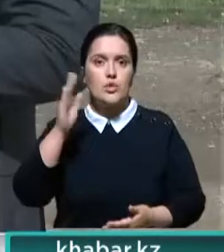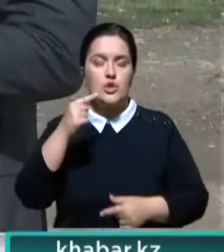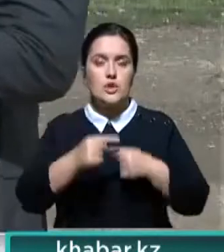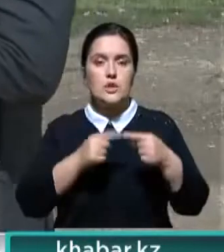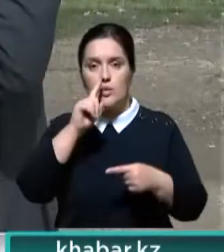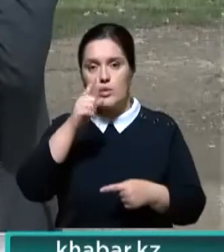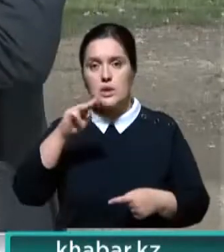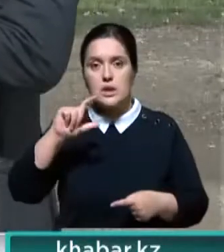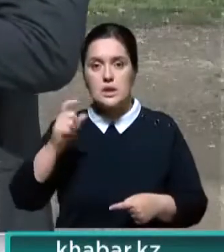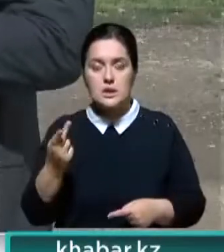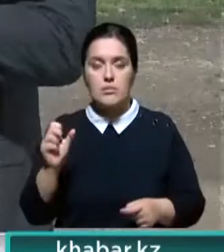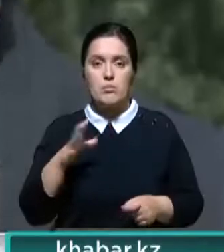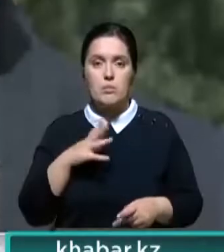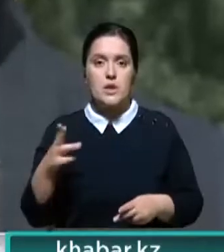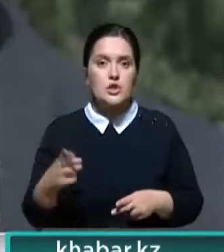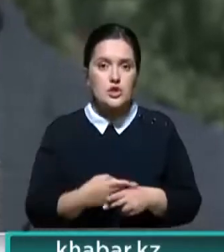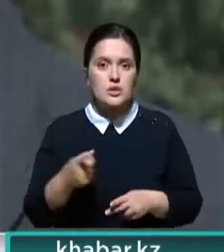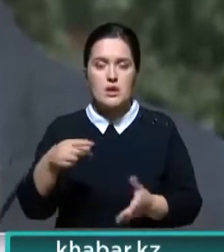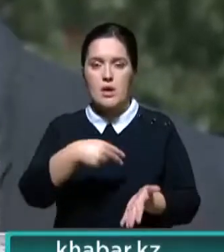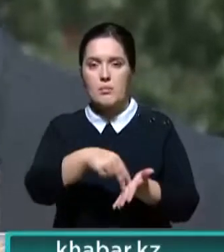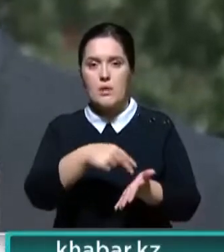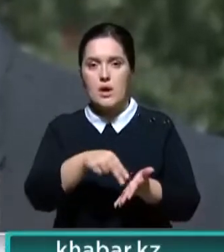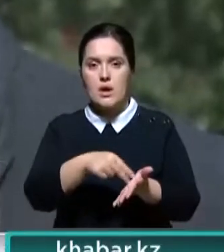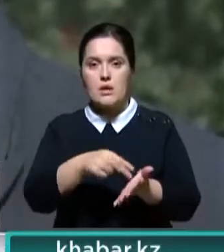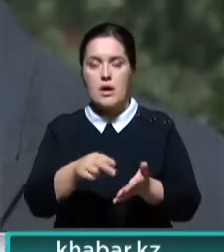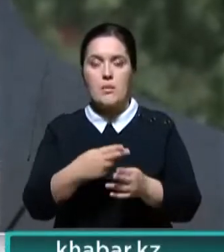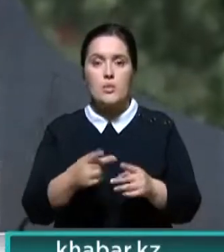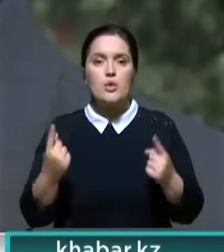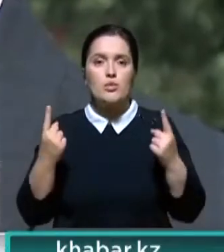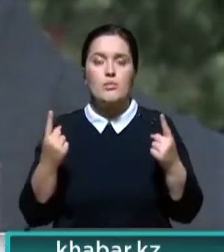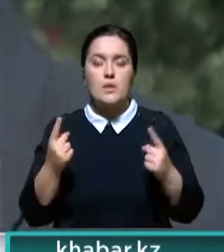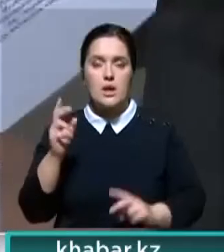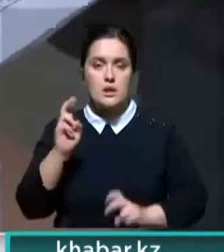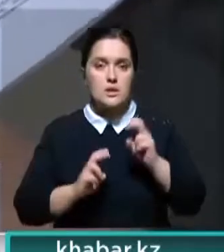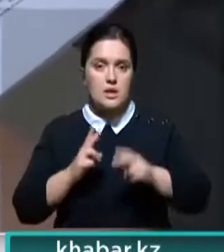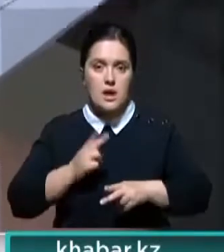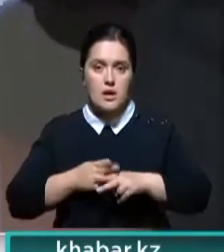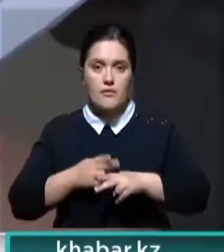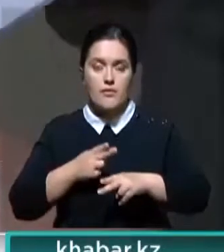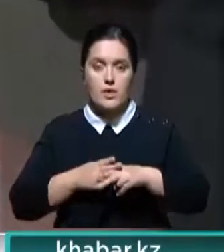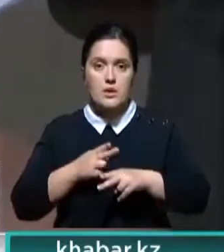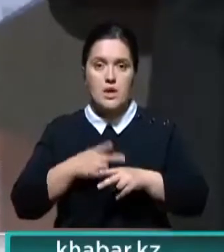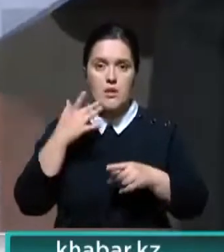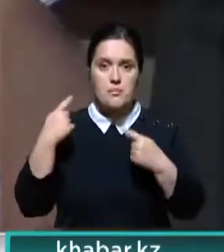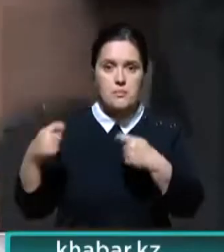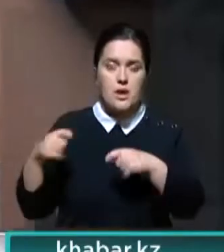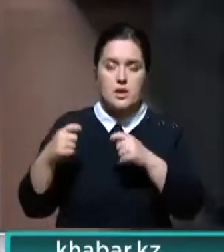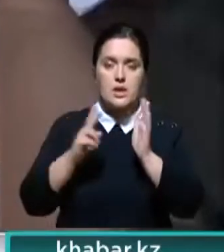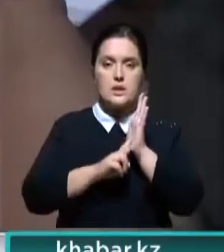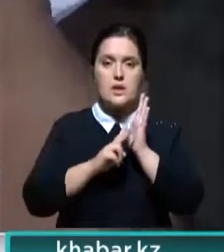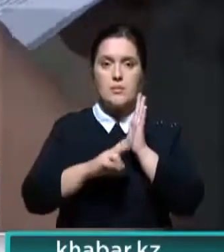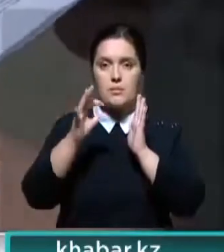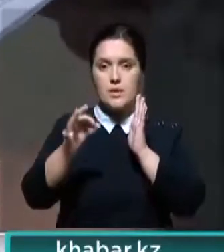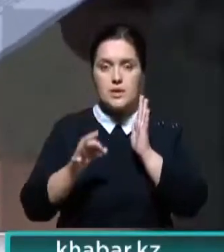год ТЭЦ может лишиться основного потребителя, градообразующего металлургического комплекса, которому продает до